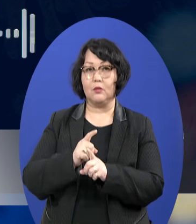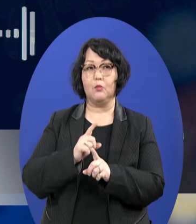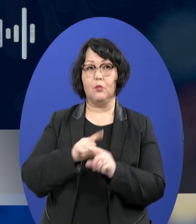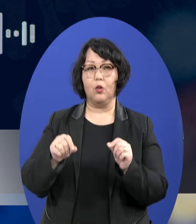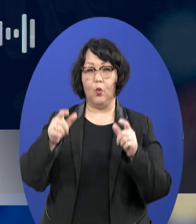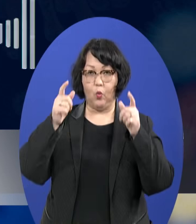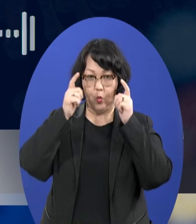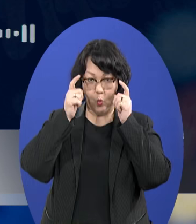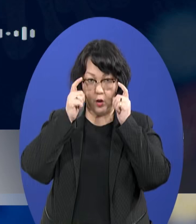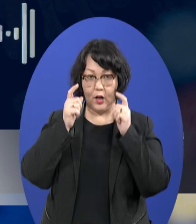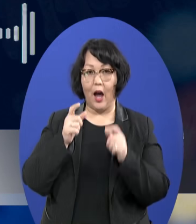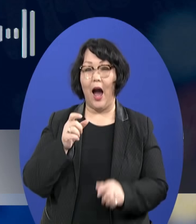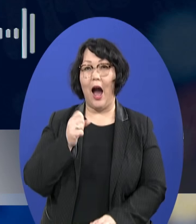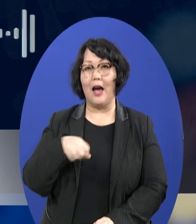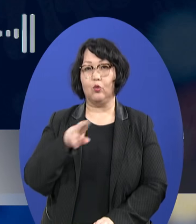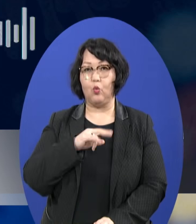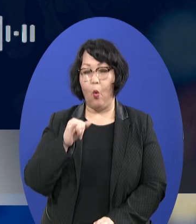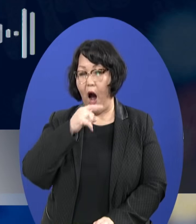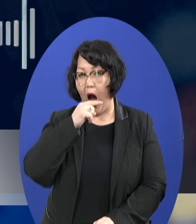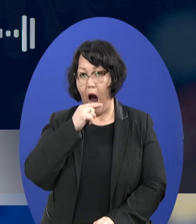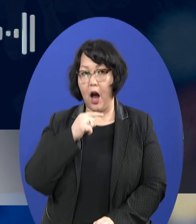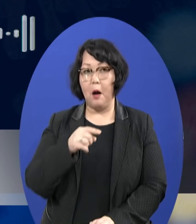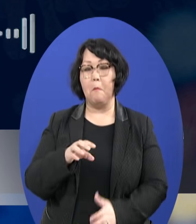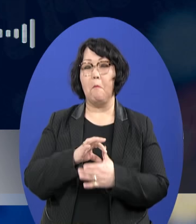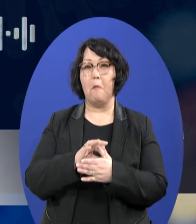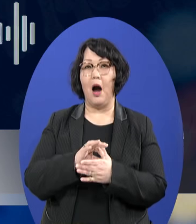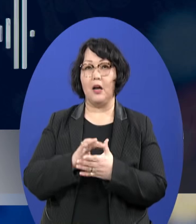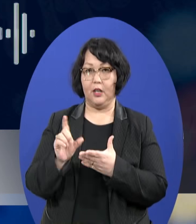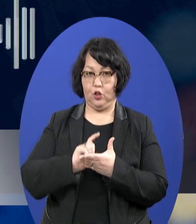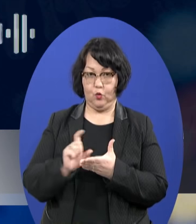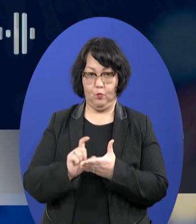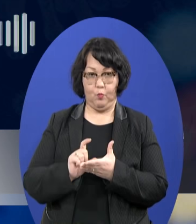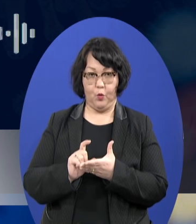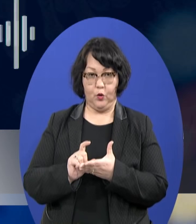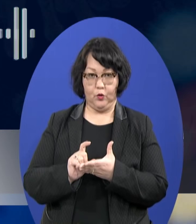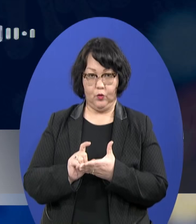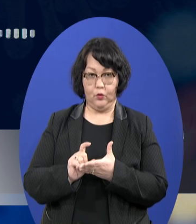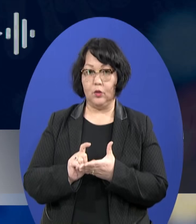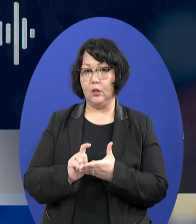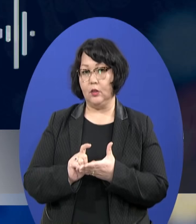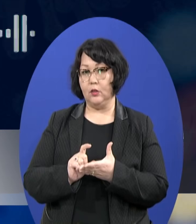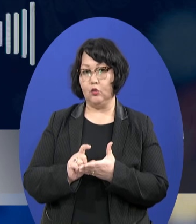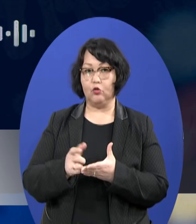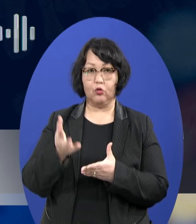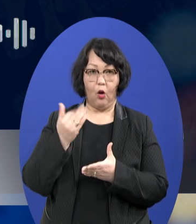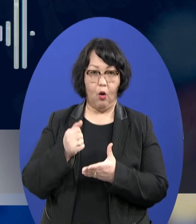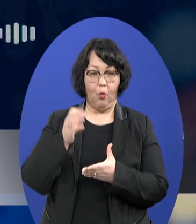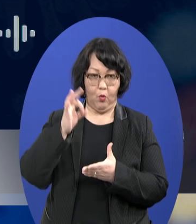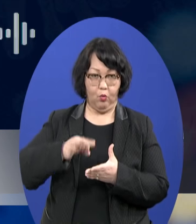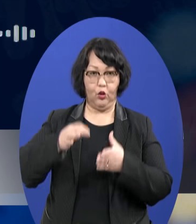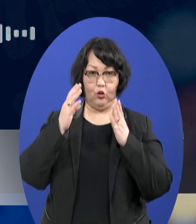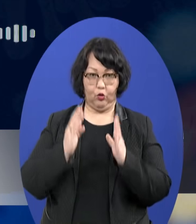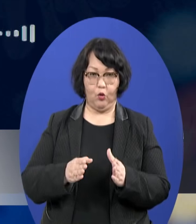үхэр адууны махны экспорт дээр одоо тохиолдох юм бол тэрэн дээр тоонжиг тогтоод